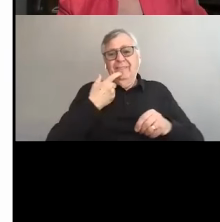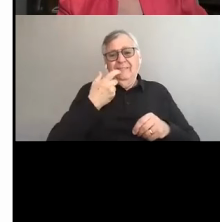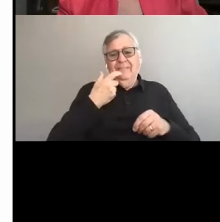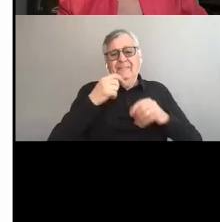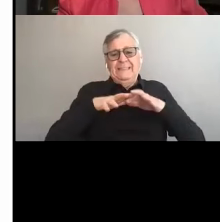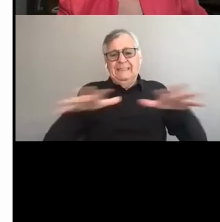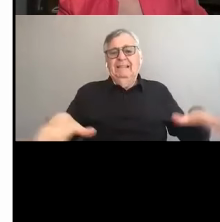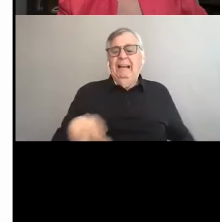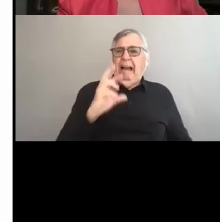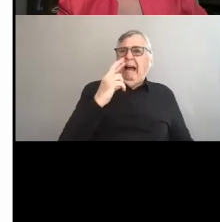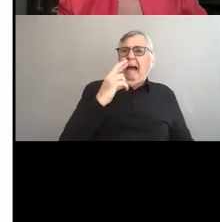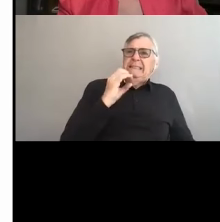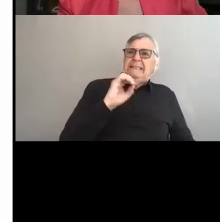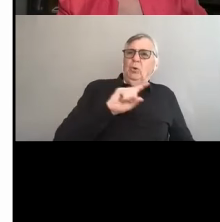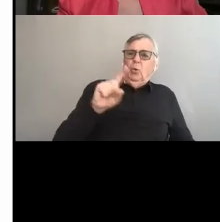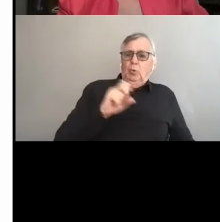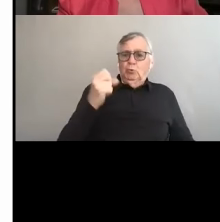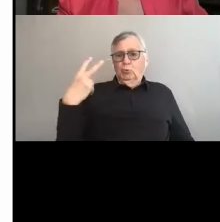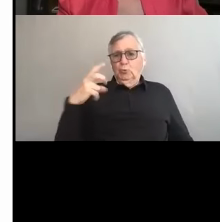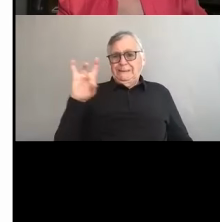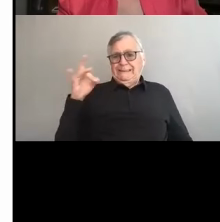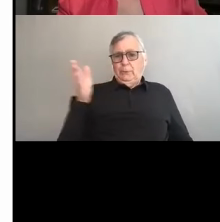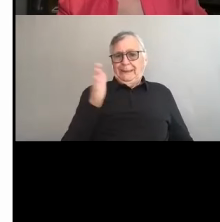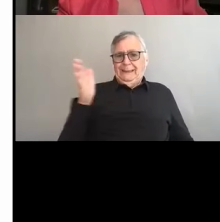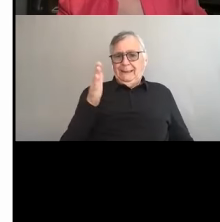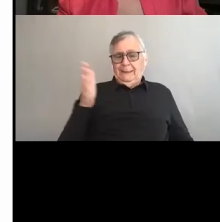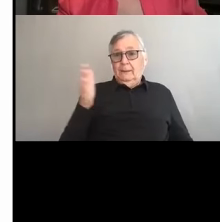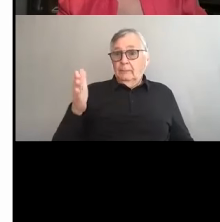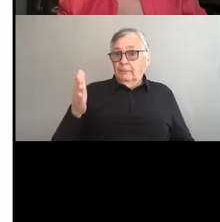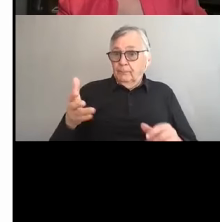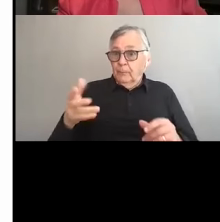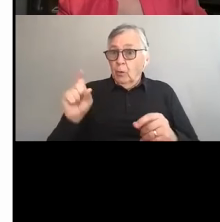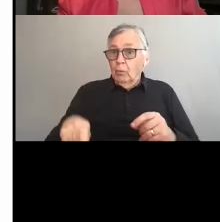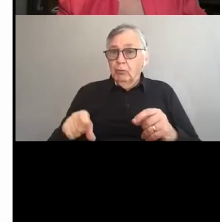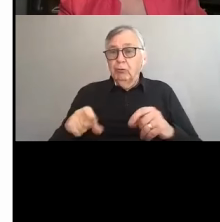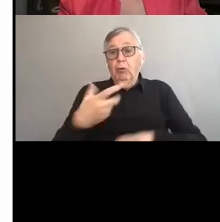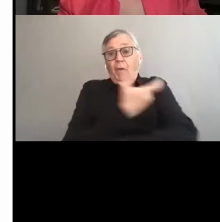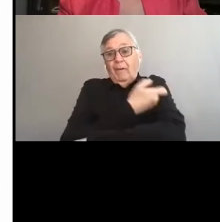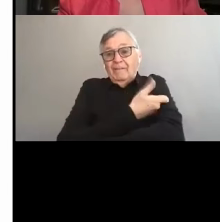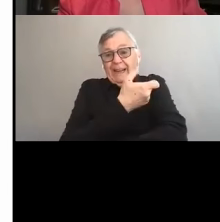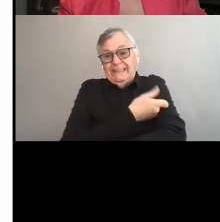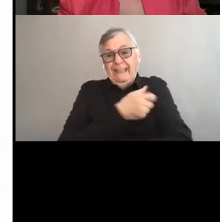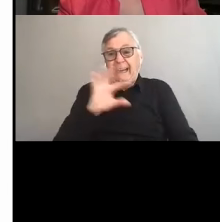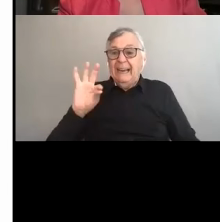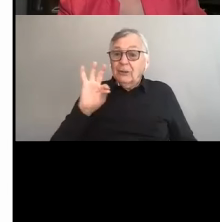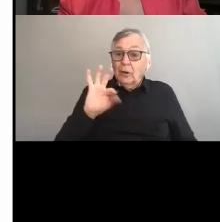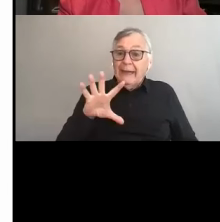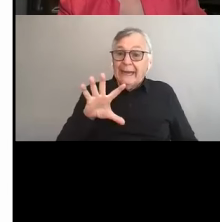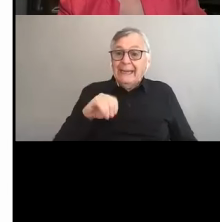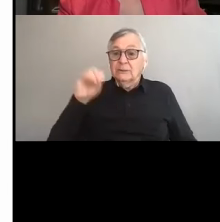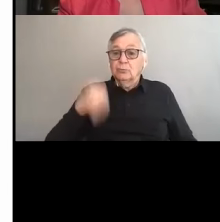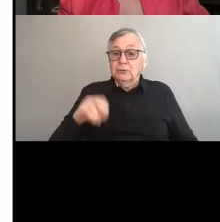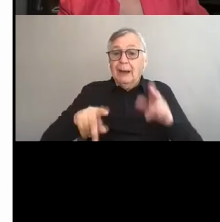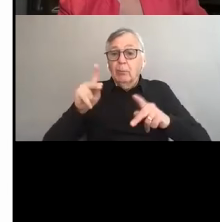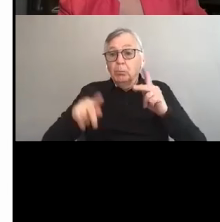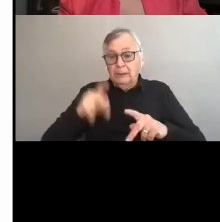un R0 d'autour entre 12 et 18. Là. Alors, ça prend un seuil de vaccination de 95 % dans une population